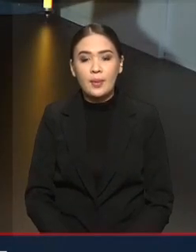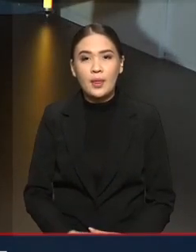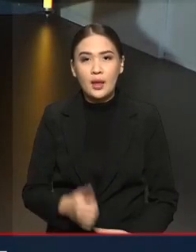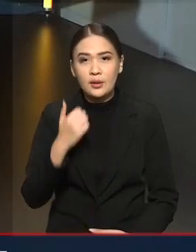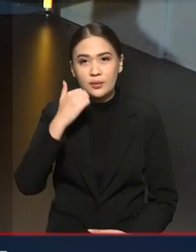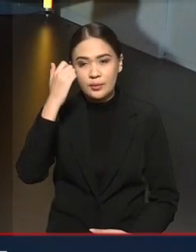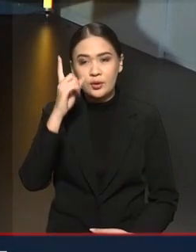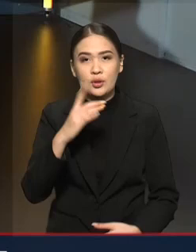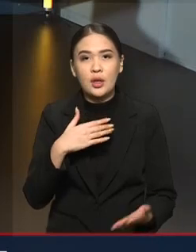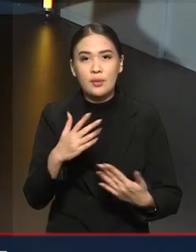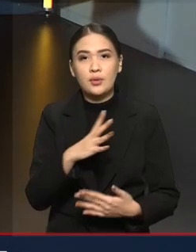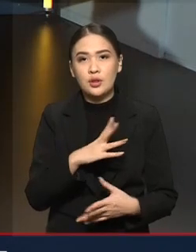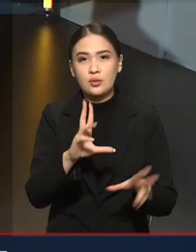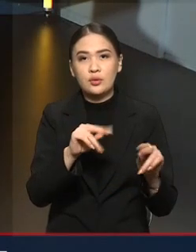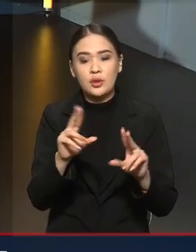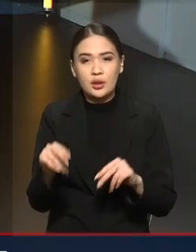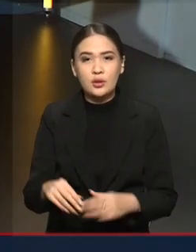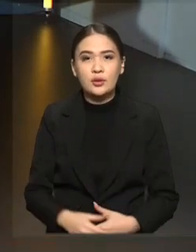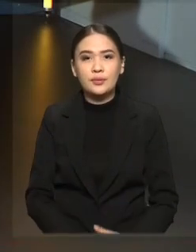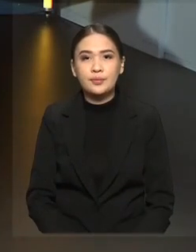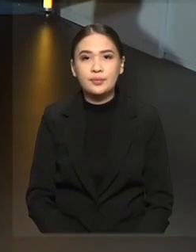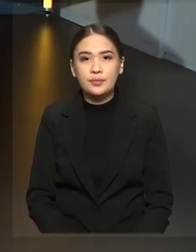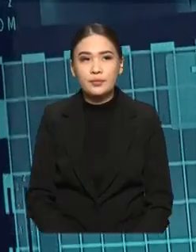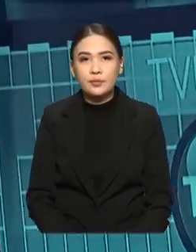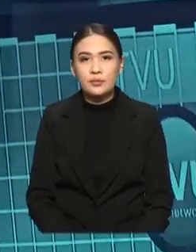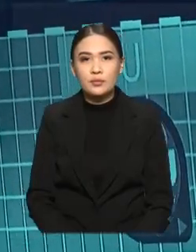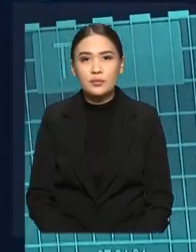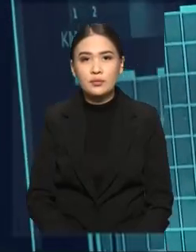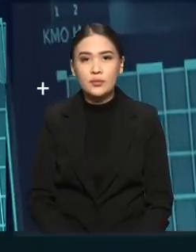продуктивную беседу желаем вам удачи в вашей дальнейшей работе